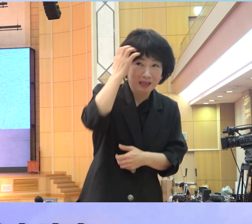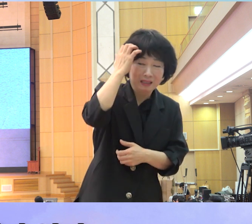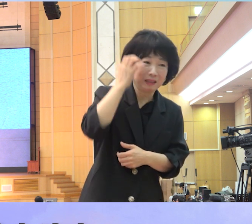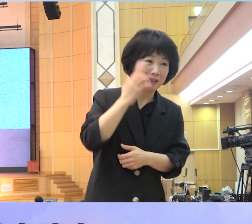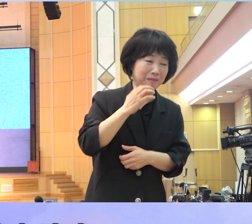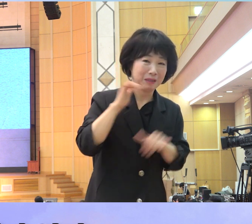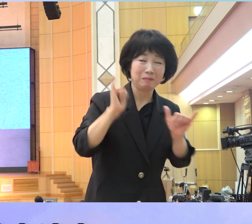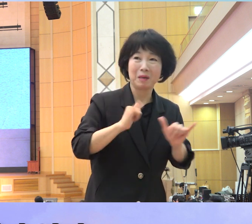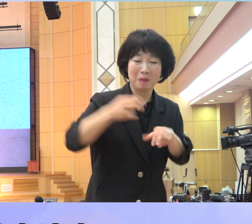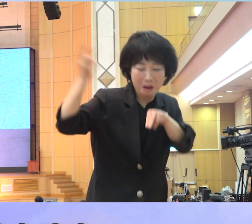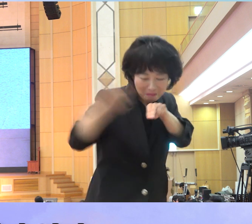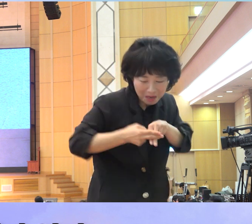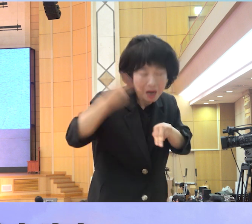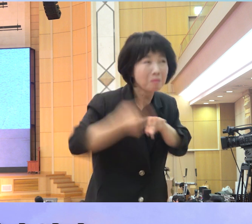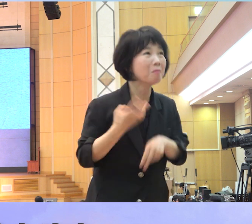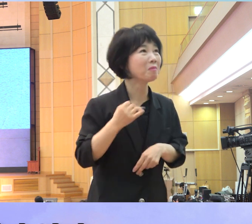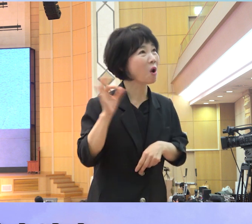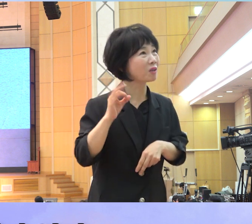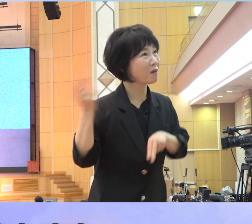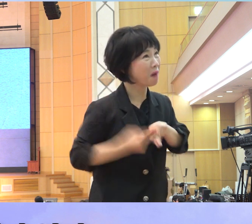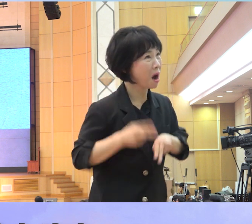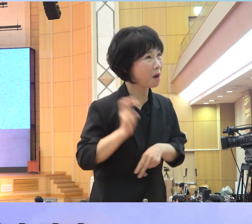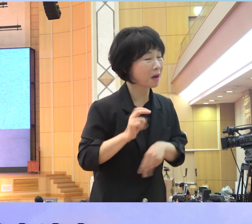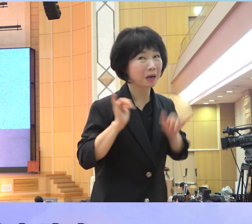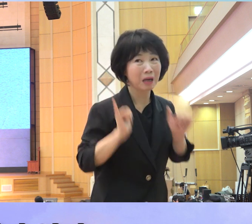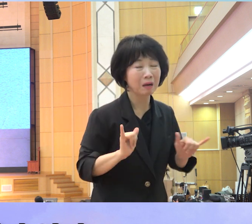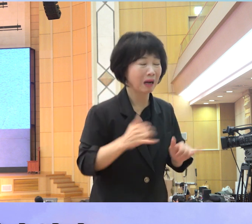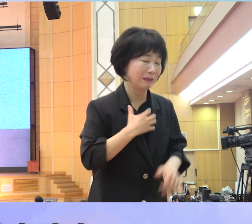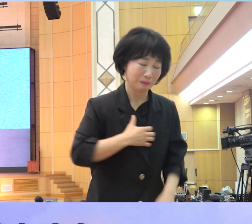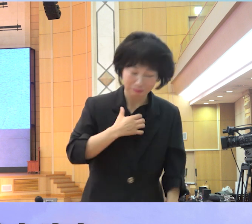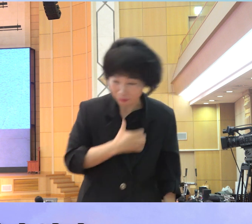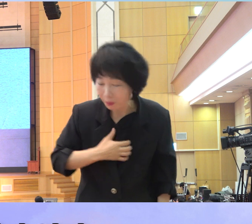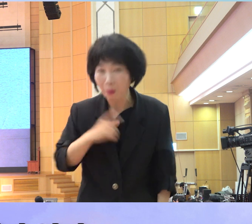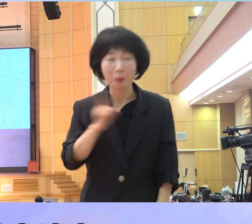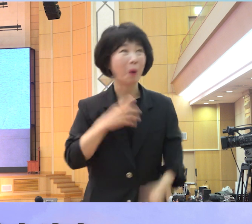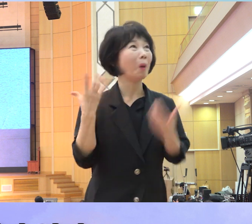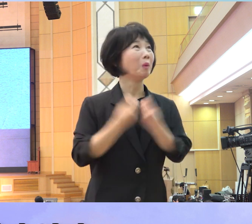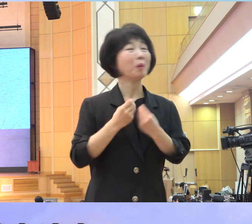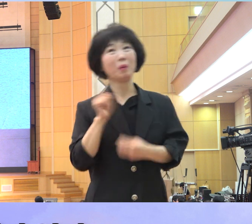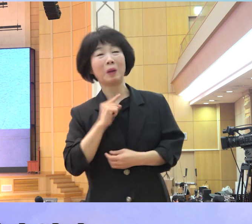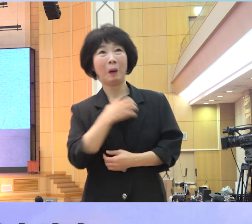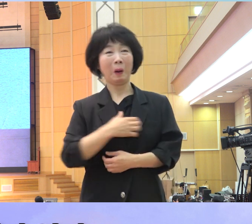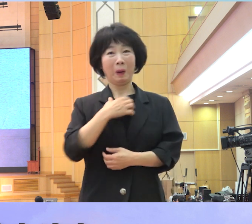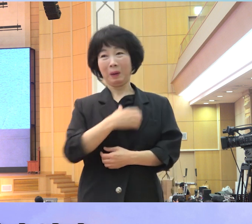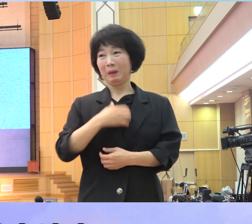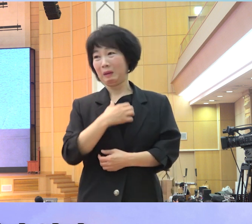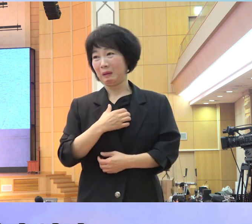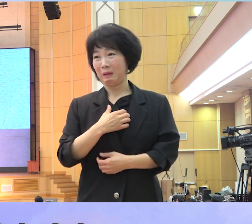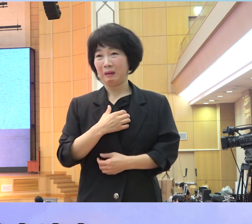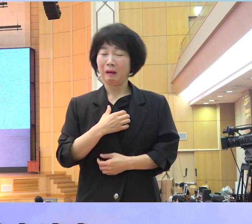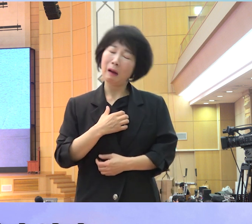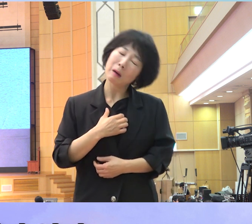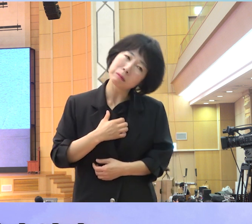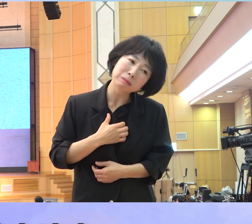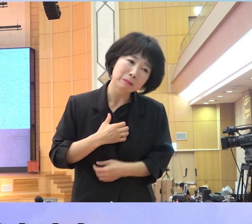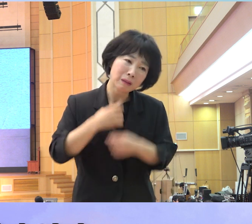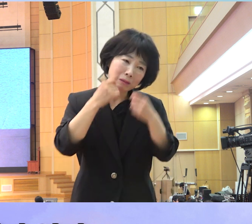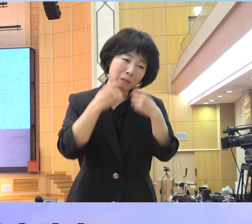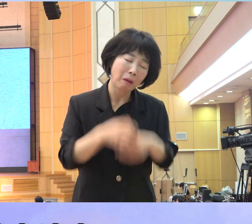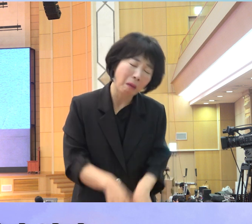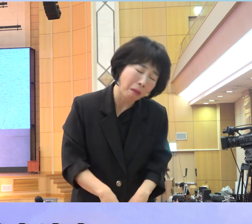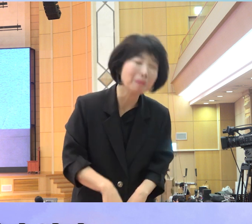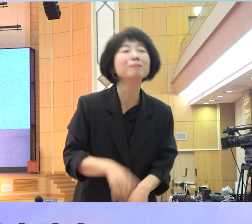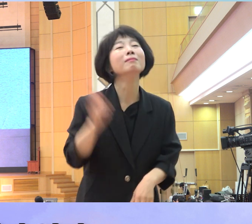이따가 몇 대를 맞을까? 이따가 어떻게 혼날까? 그거를 걱정하면서 진짜 풀이 다